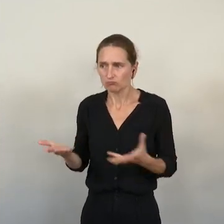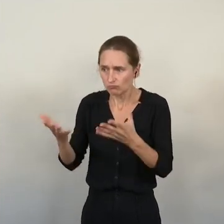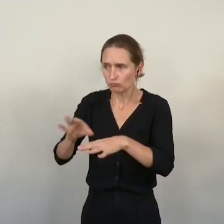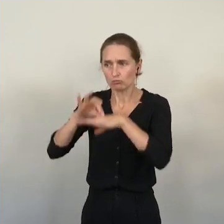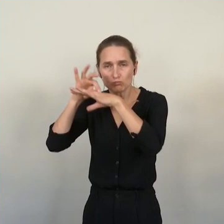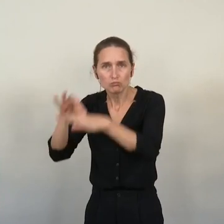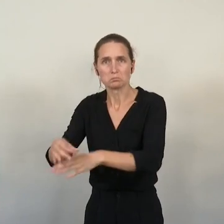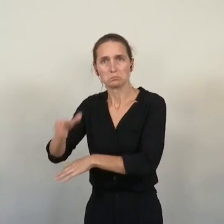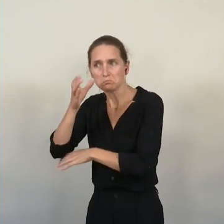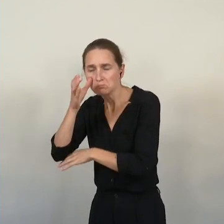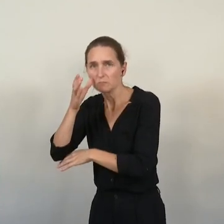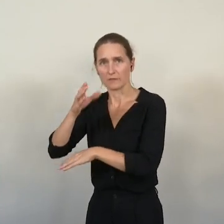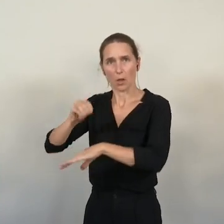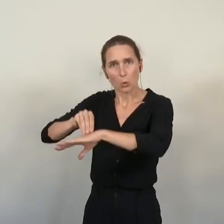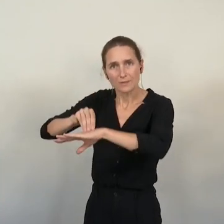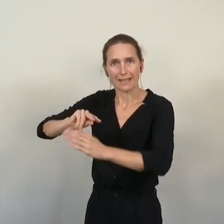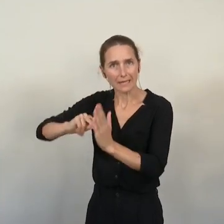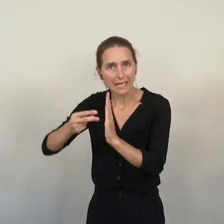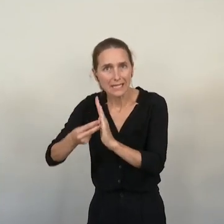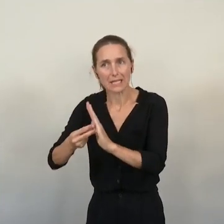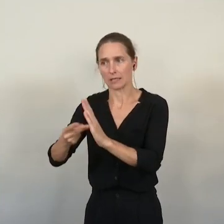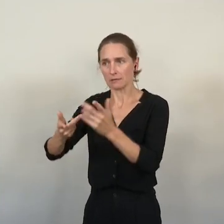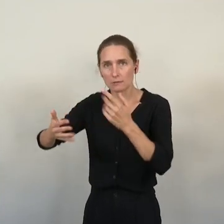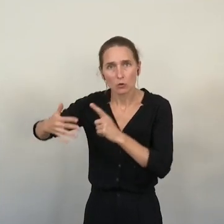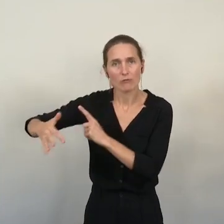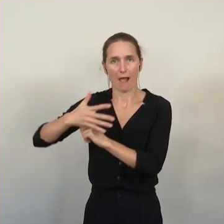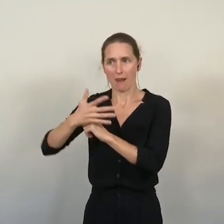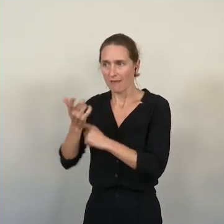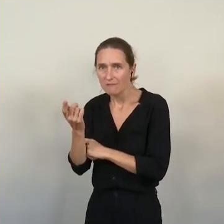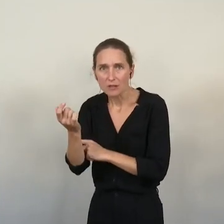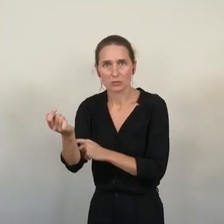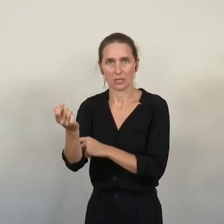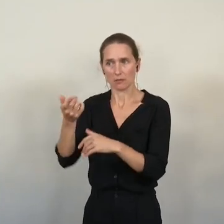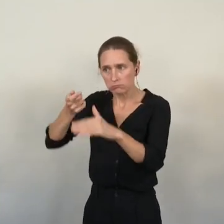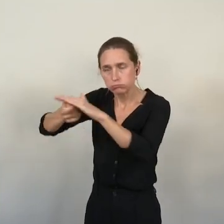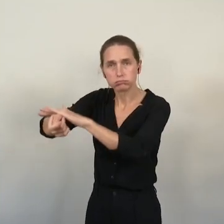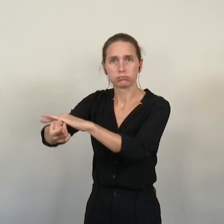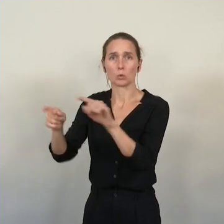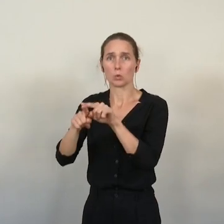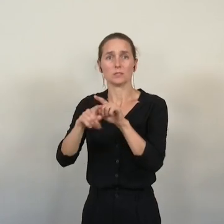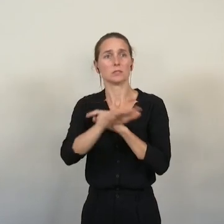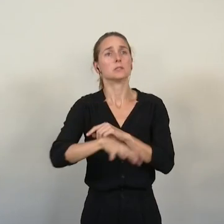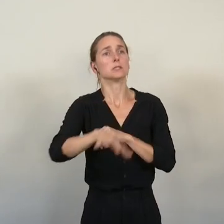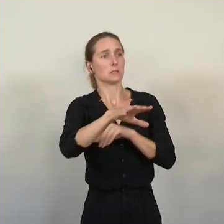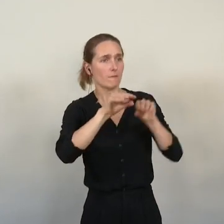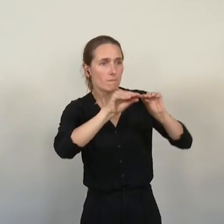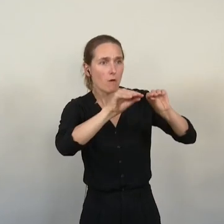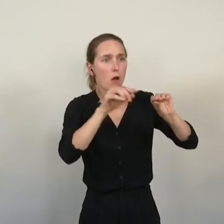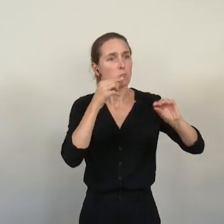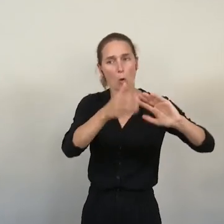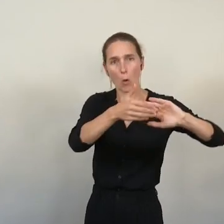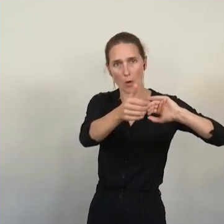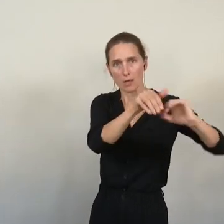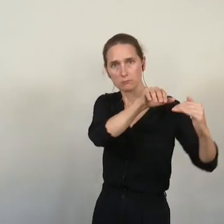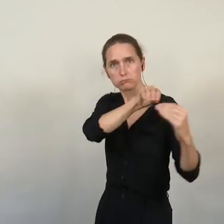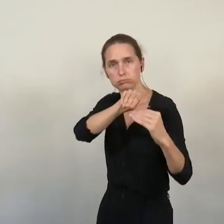un accompagnement technique social et financier mais aussi de former des acteurs et de créer susciter la création d'une